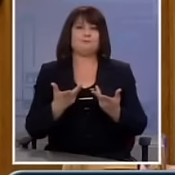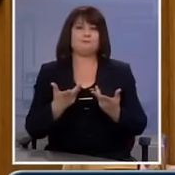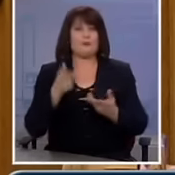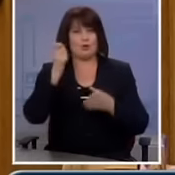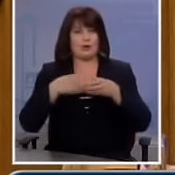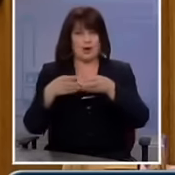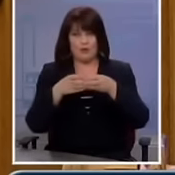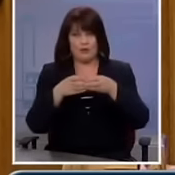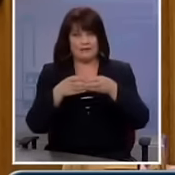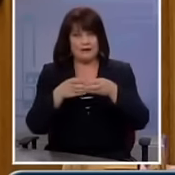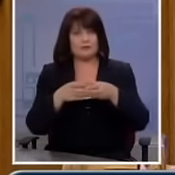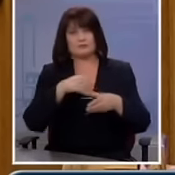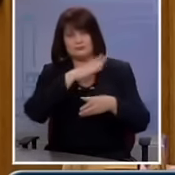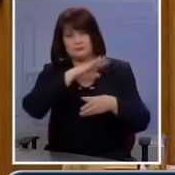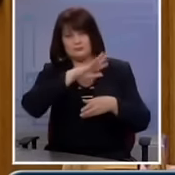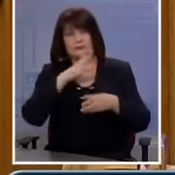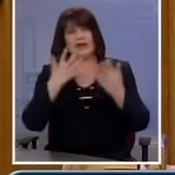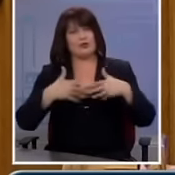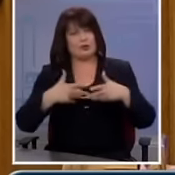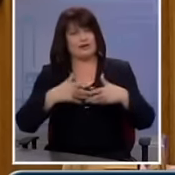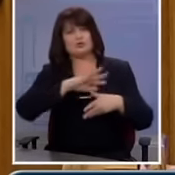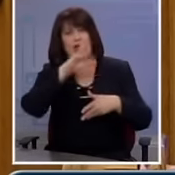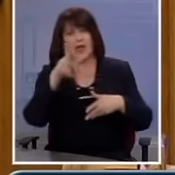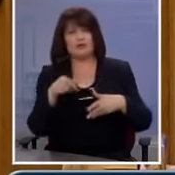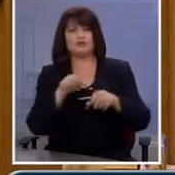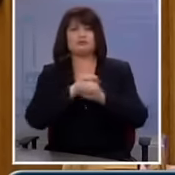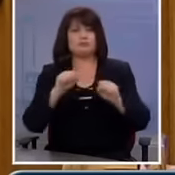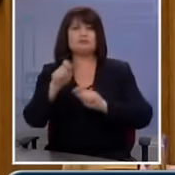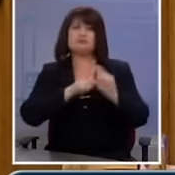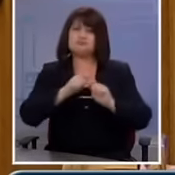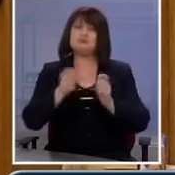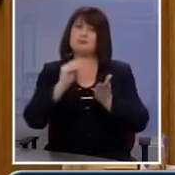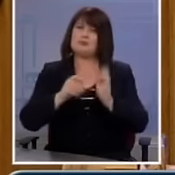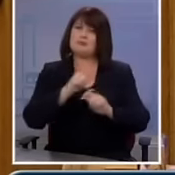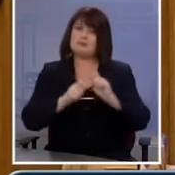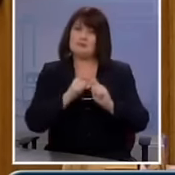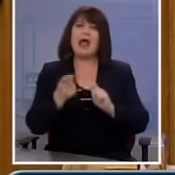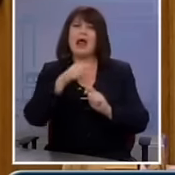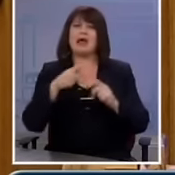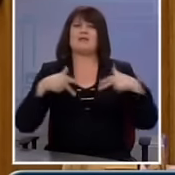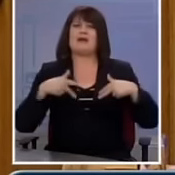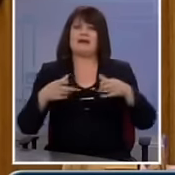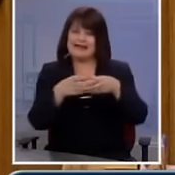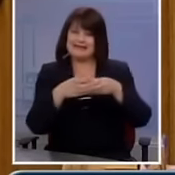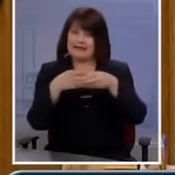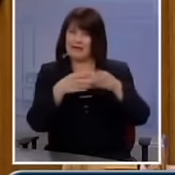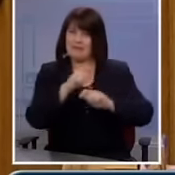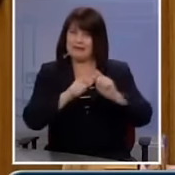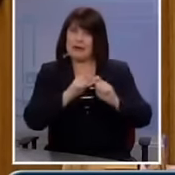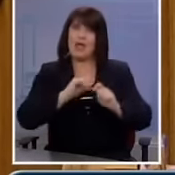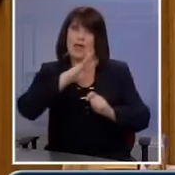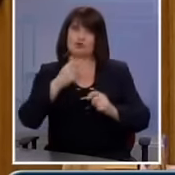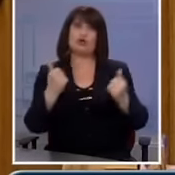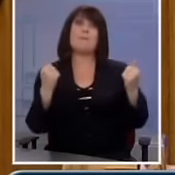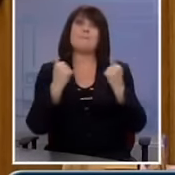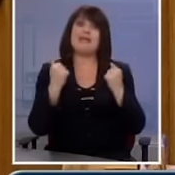κομμάτων μέχρι τις διασπάσεις και τις ανασυγκροτήσεις κυβερνητικών σχημάτων μέχρι τις πιέσεις